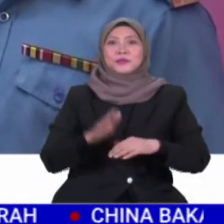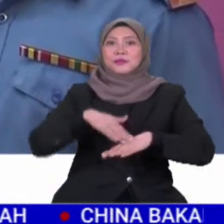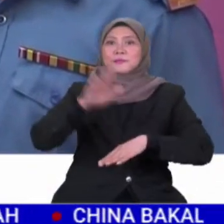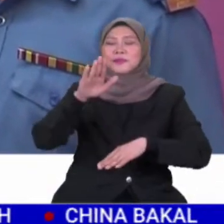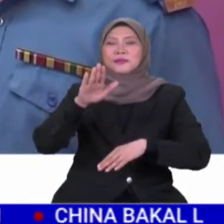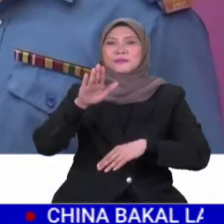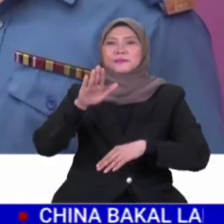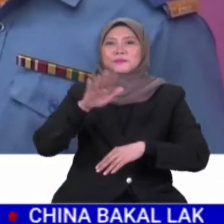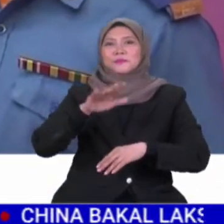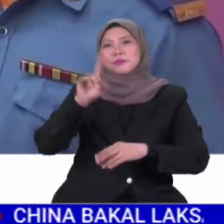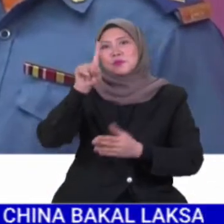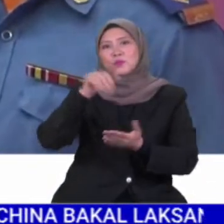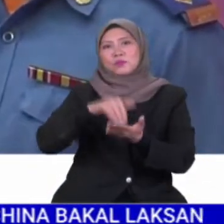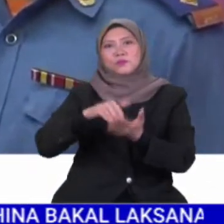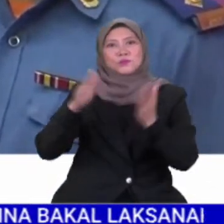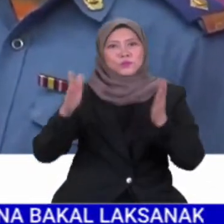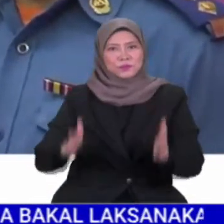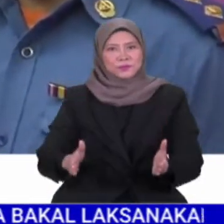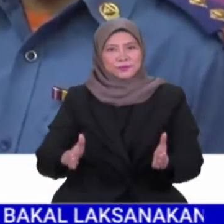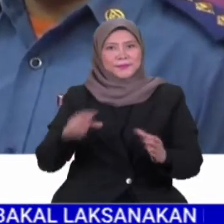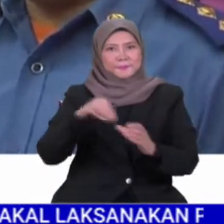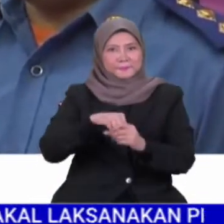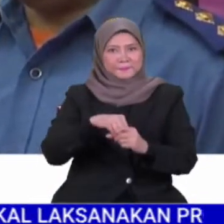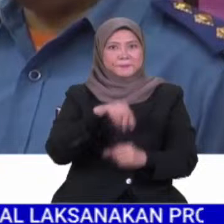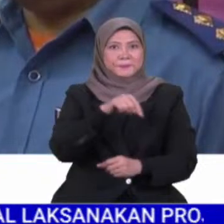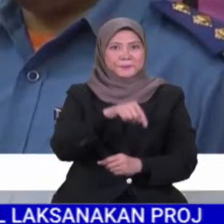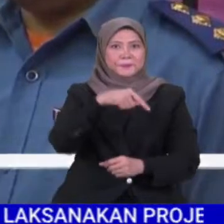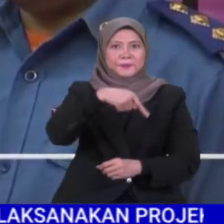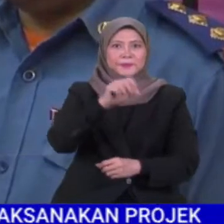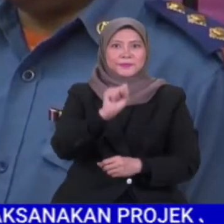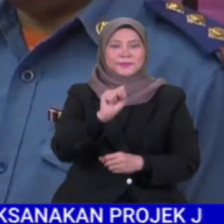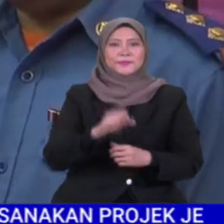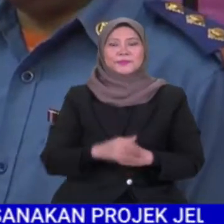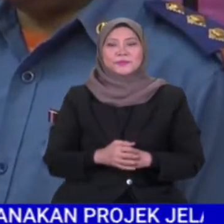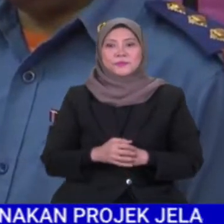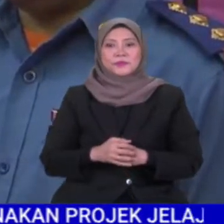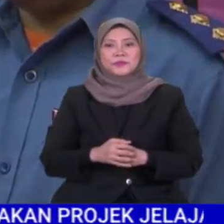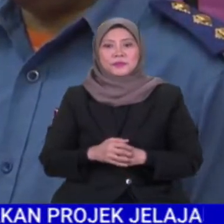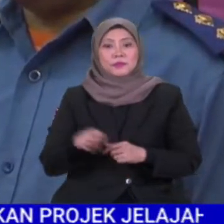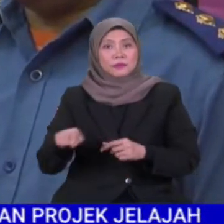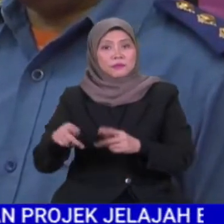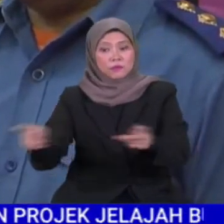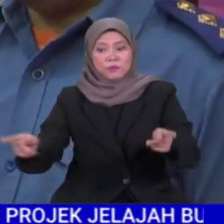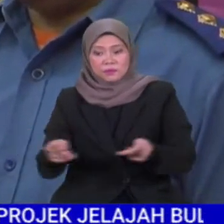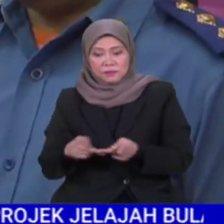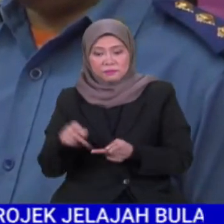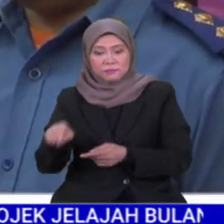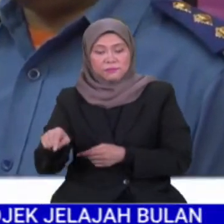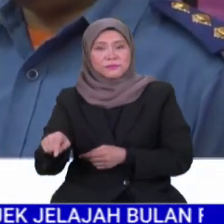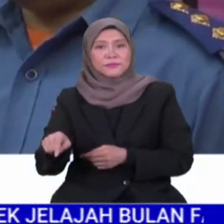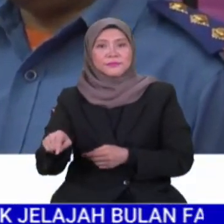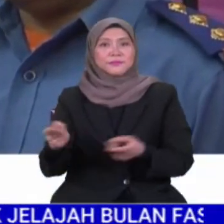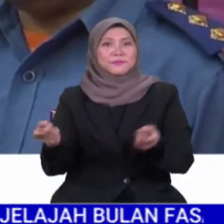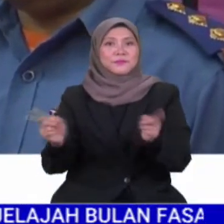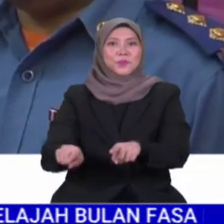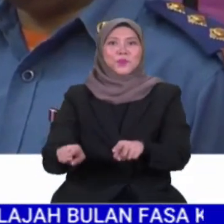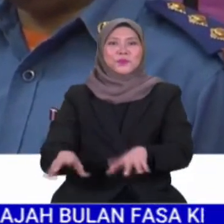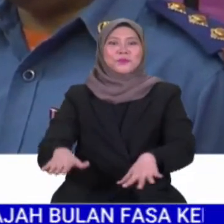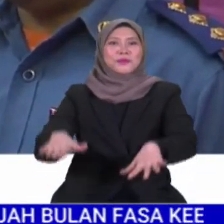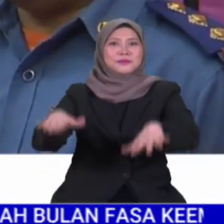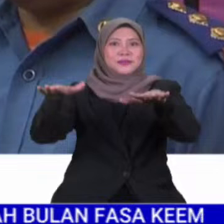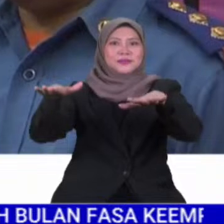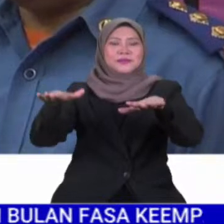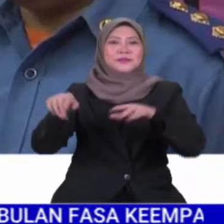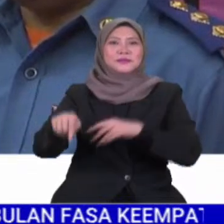lebih 1,000 mangsa ya. Yang mana kawasan utama yang dilanda banjir adalah